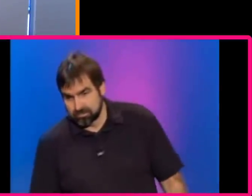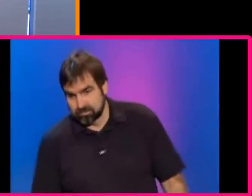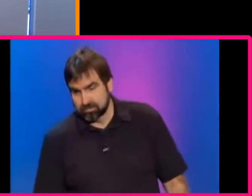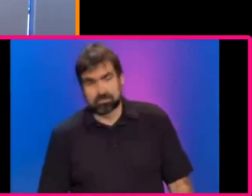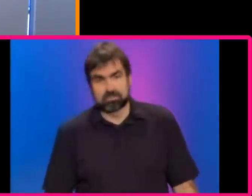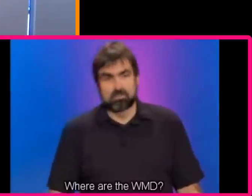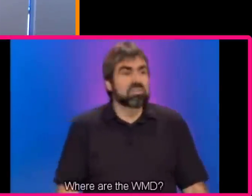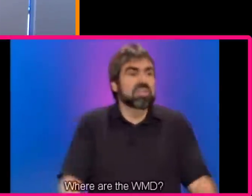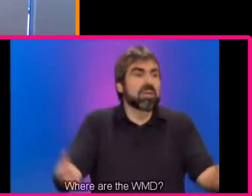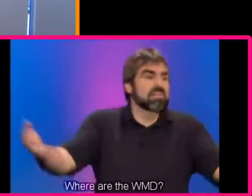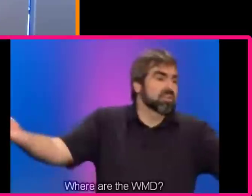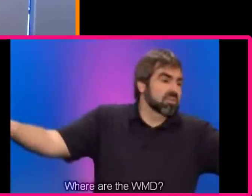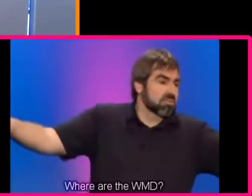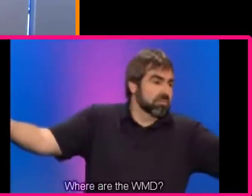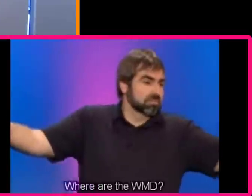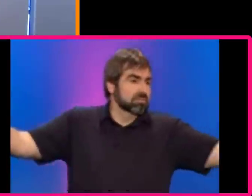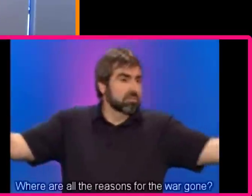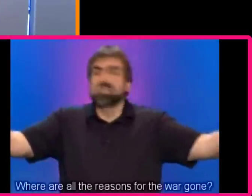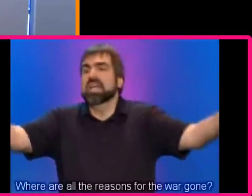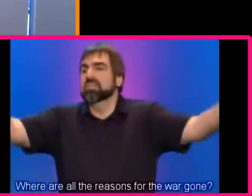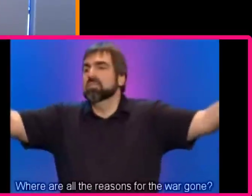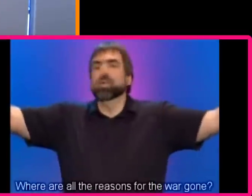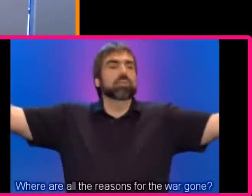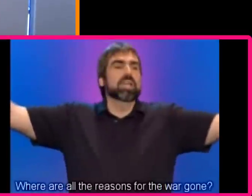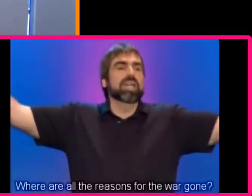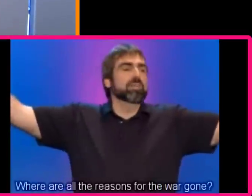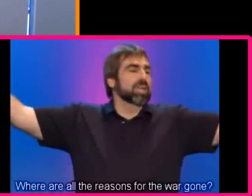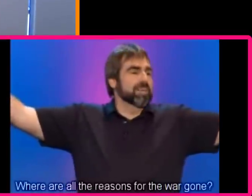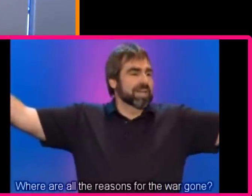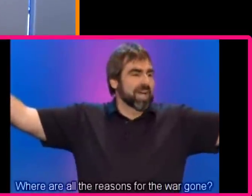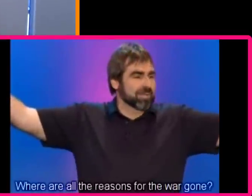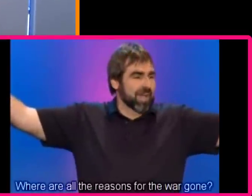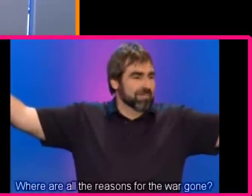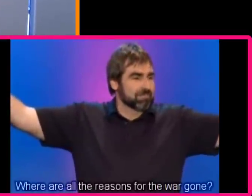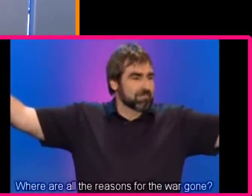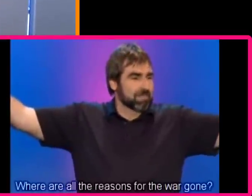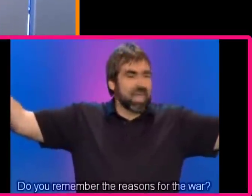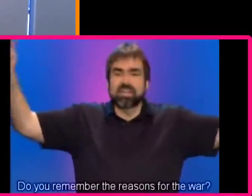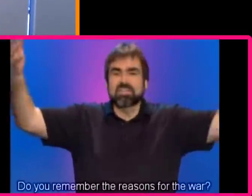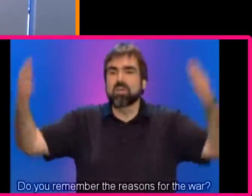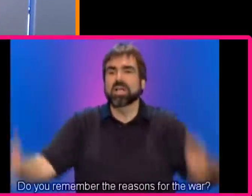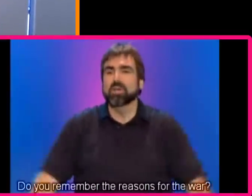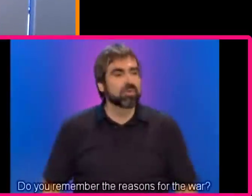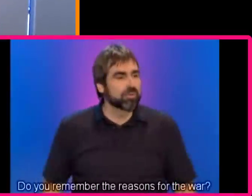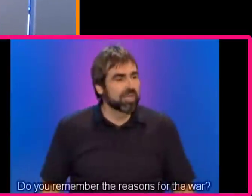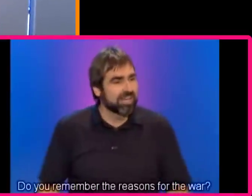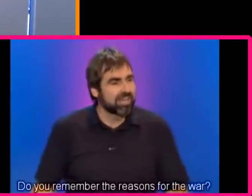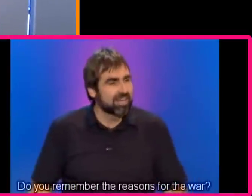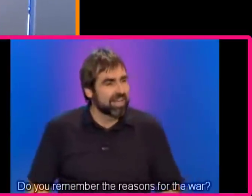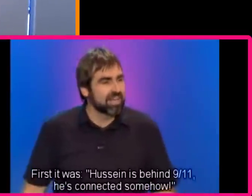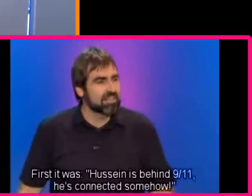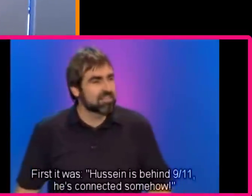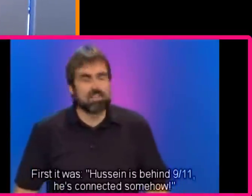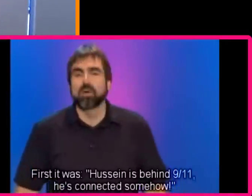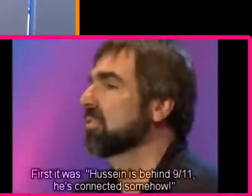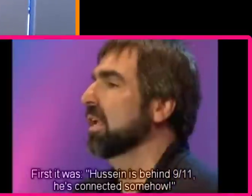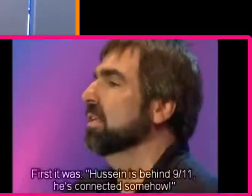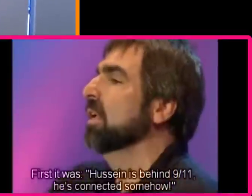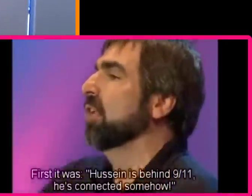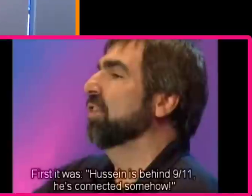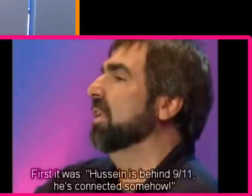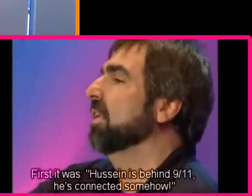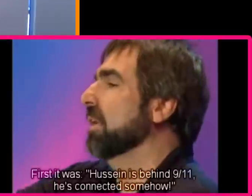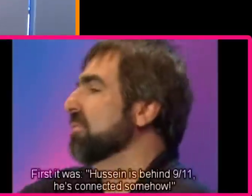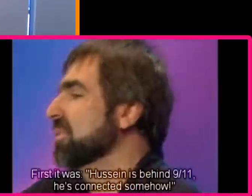wo sind die massenvernichtungswaffen wo sind die ganzen krieg im leben meine damen und herren eigentlich noch erhält für den krieg erst dies ist der usc in